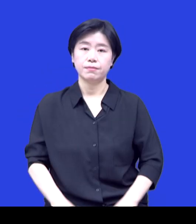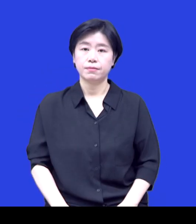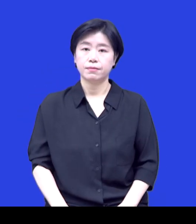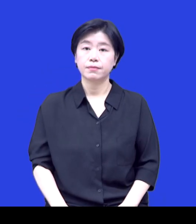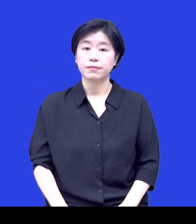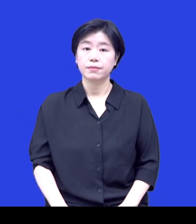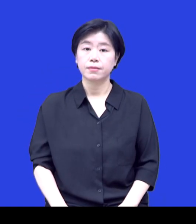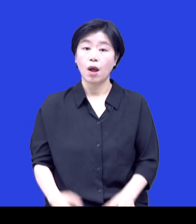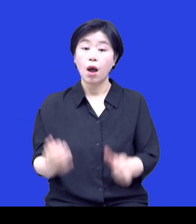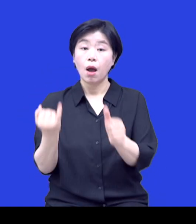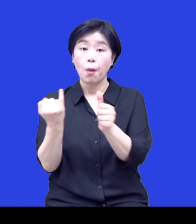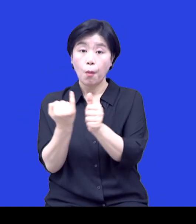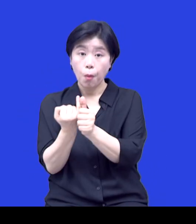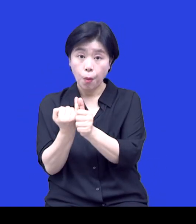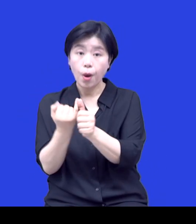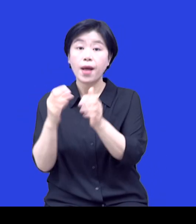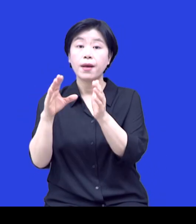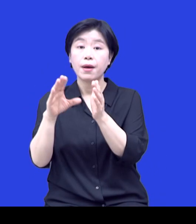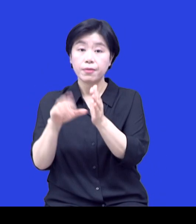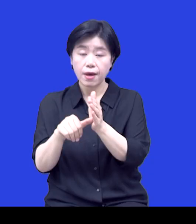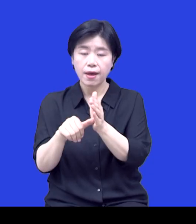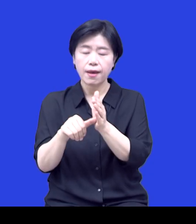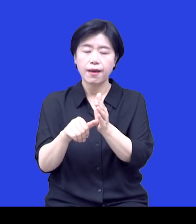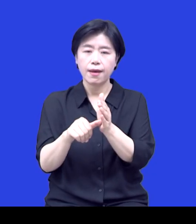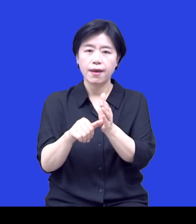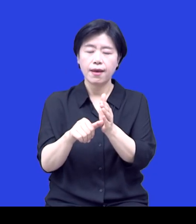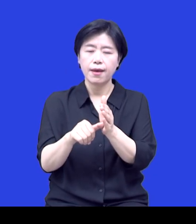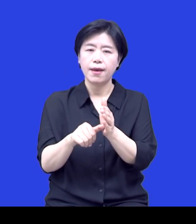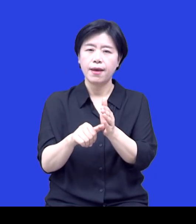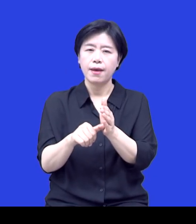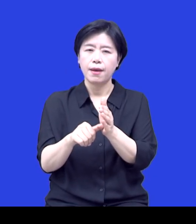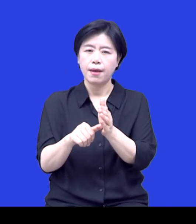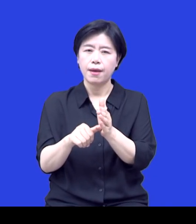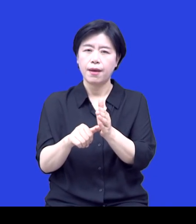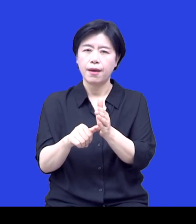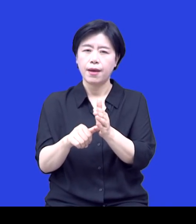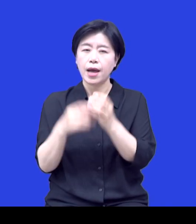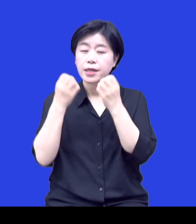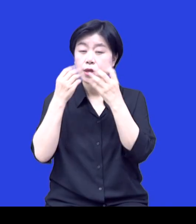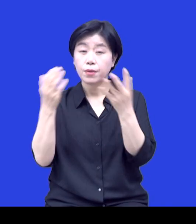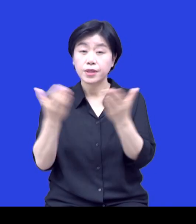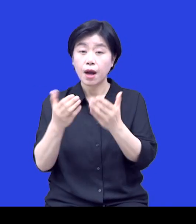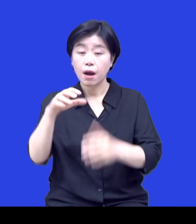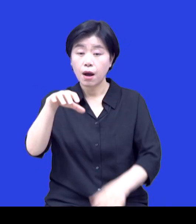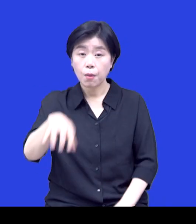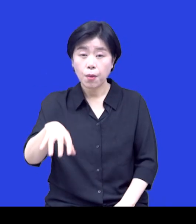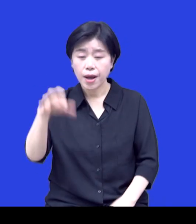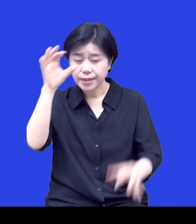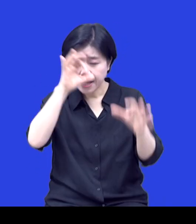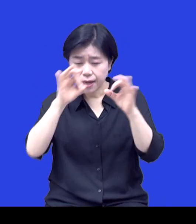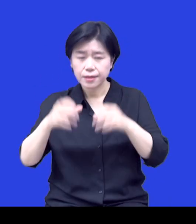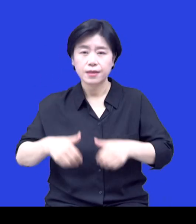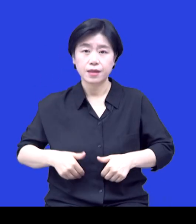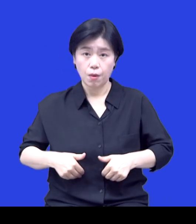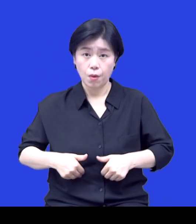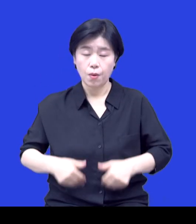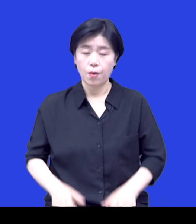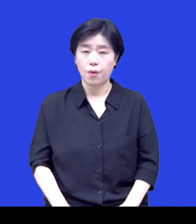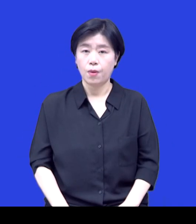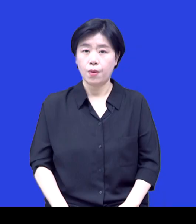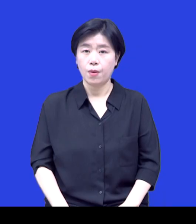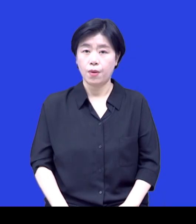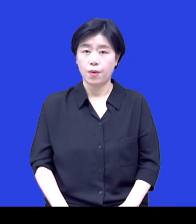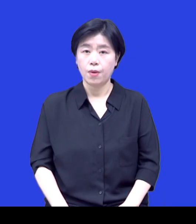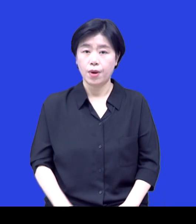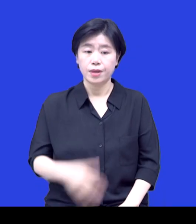사역 이제 파트타임에서 풀타임 사역지를 찾아야만 했는데 네. 아 그때 제가 완전히 겸손해진 게